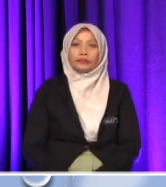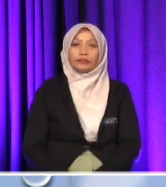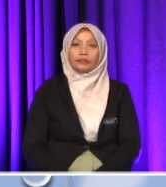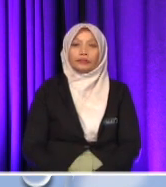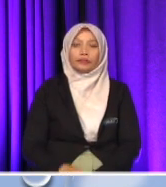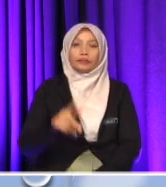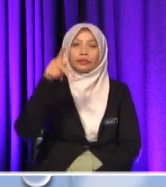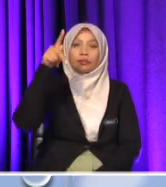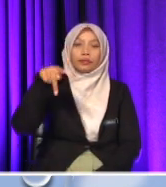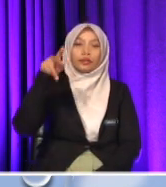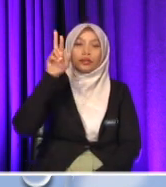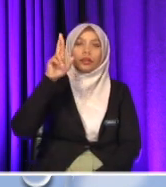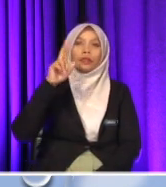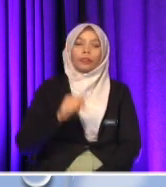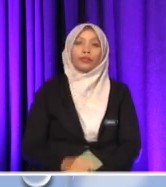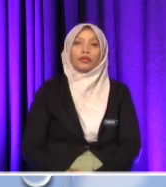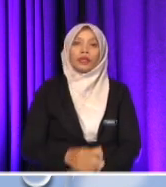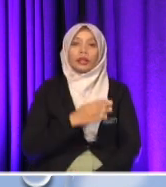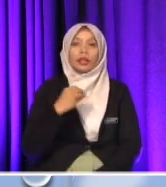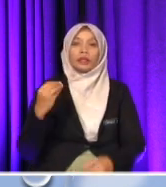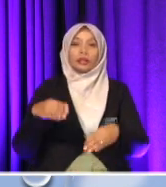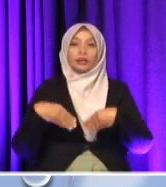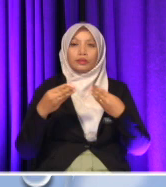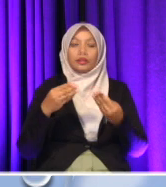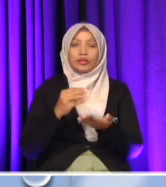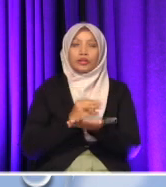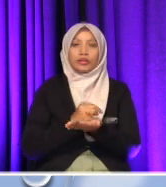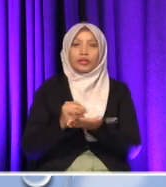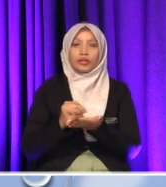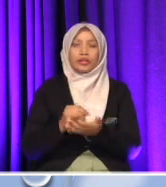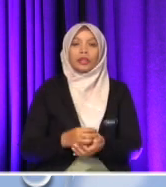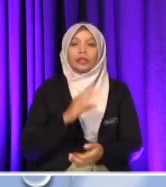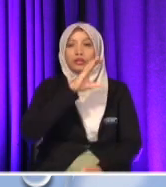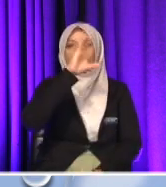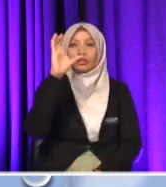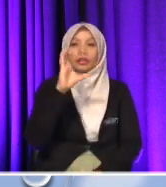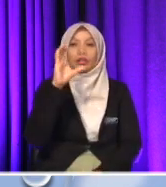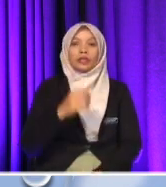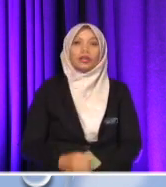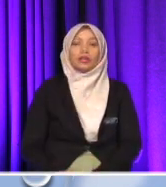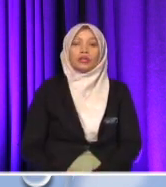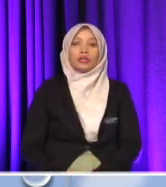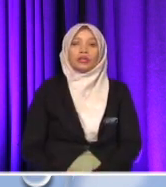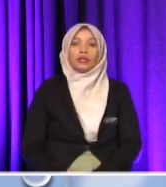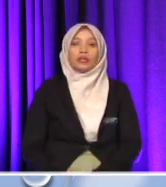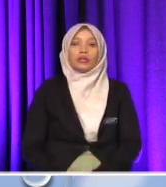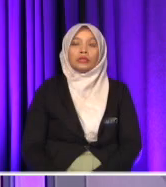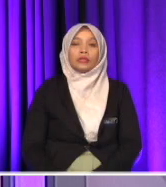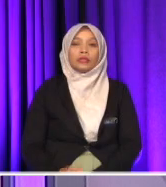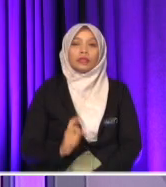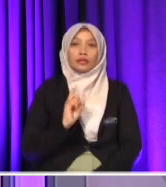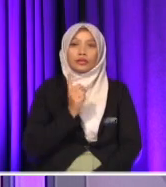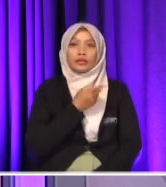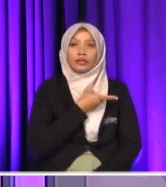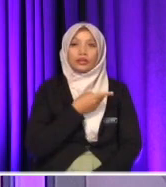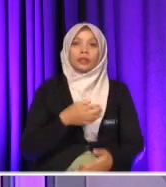merujuk pada PR, betul? Okey, dia dah bagi dah nilai. So nilai dia nak cari nilai rintangan, kita applykan hukum Ohm,